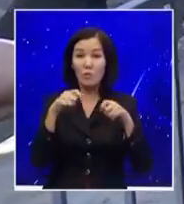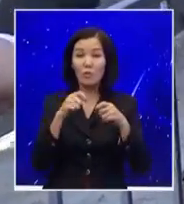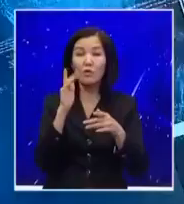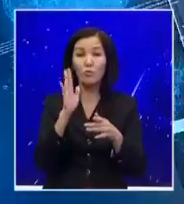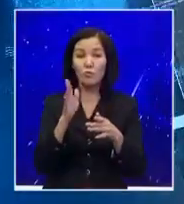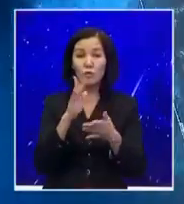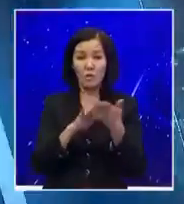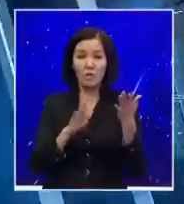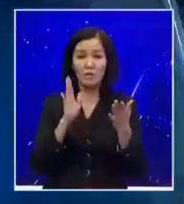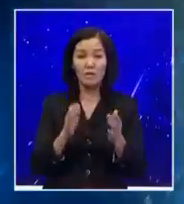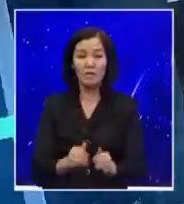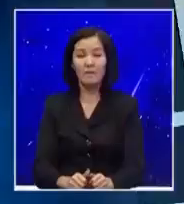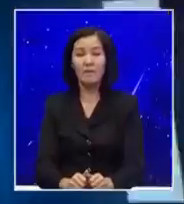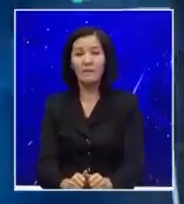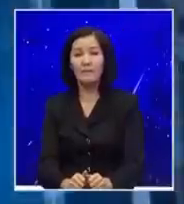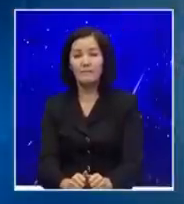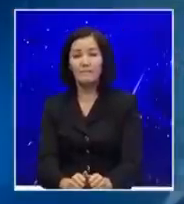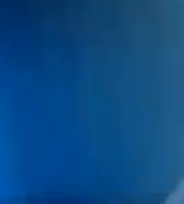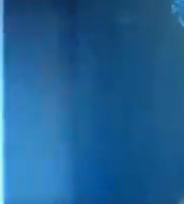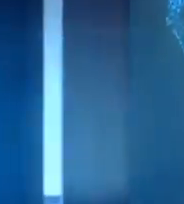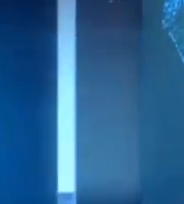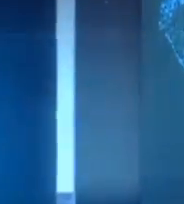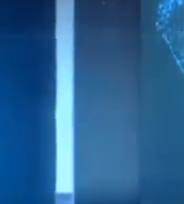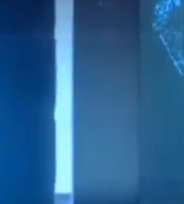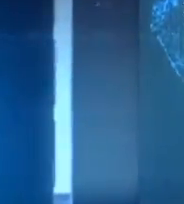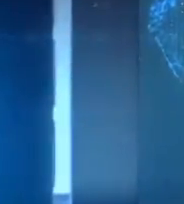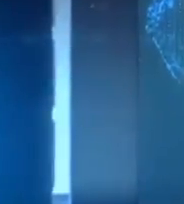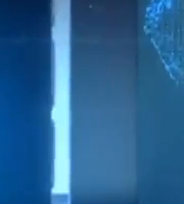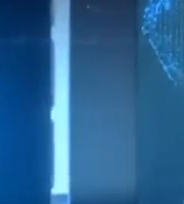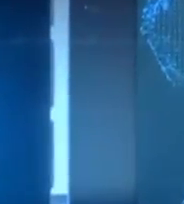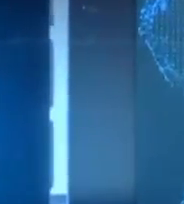тұр. Алмат Хамит, Нәдір Хамзин, Жетісу телеарнасы, Талдықорған.